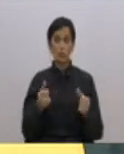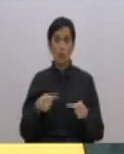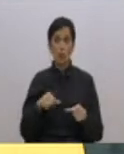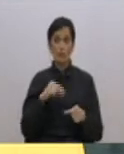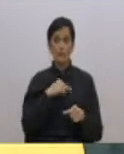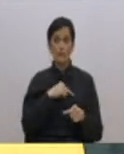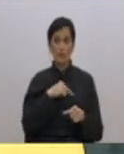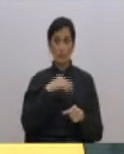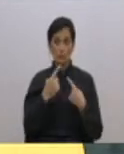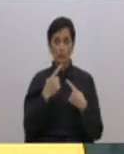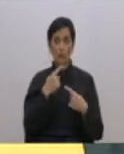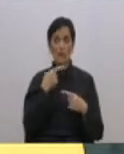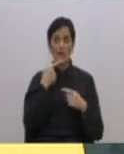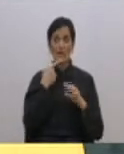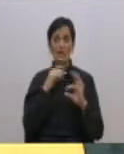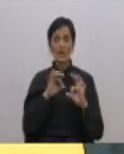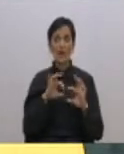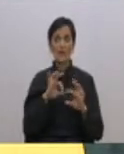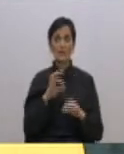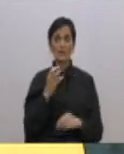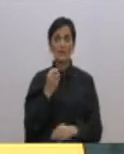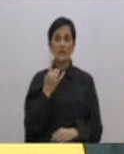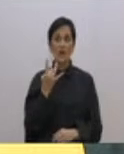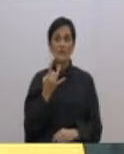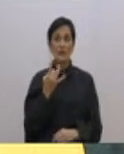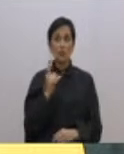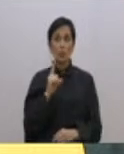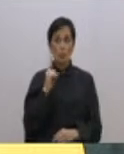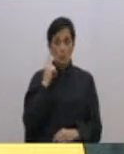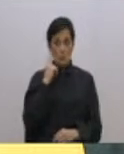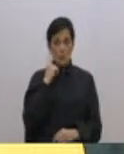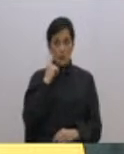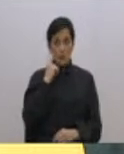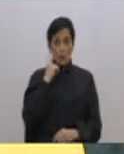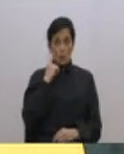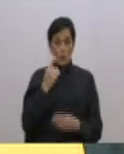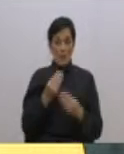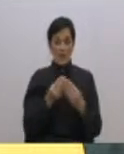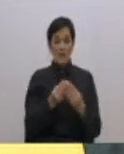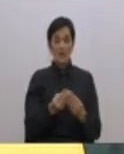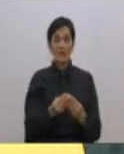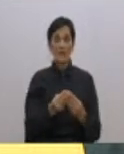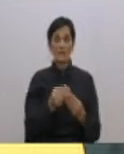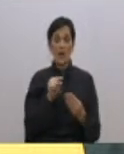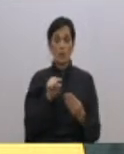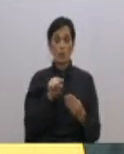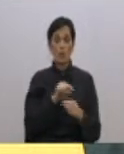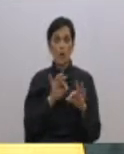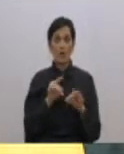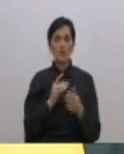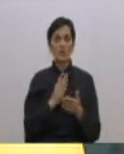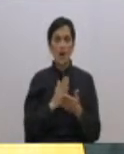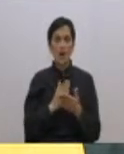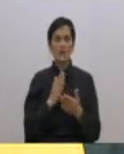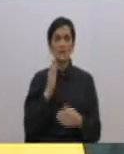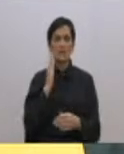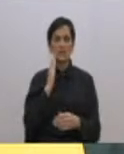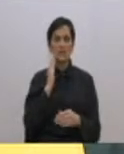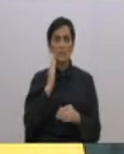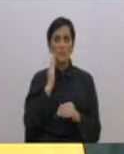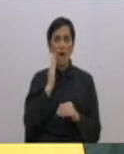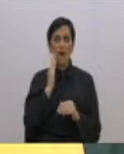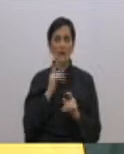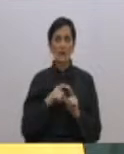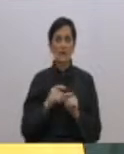ვიმუშაოთ და ვიმშელოთ. კიდევ ერთხელ იმას, რომ ფიქრობთ, წარმოდგენილი პროექტი არის წინ